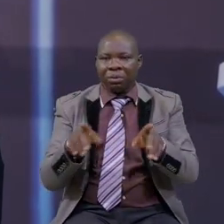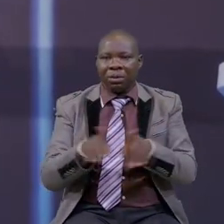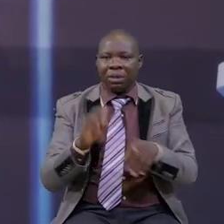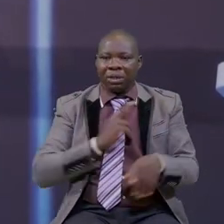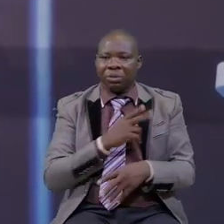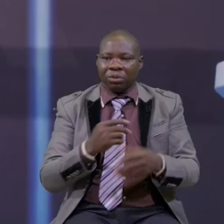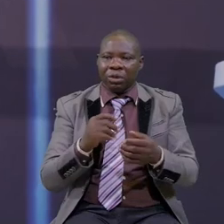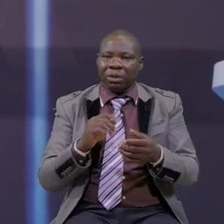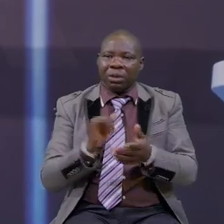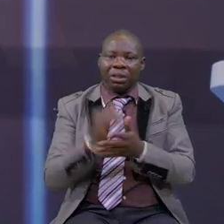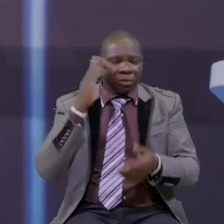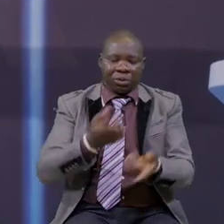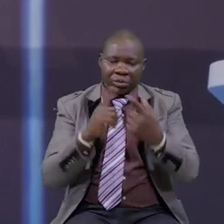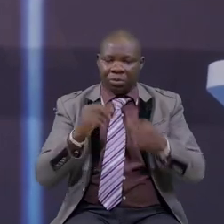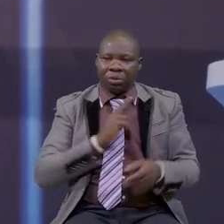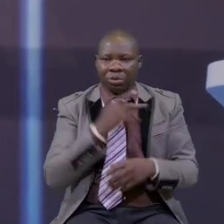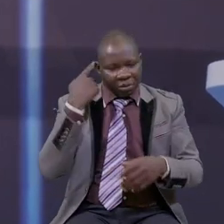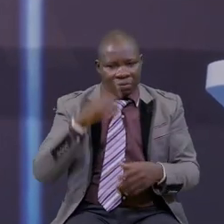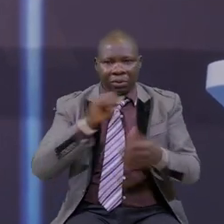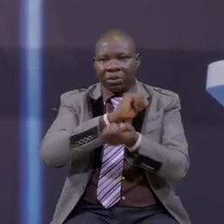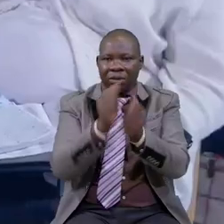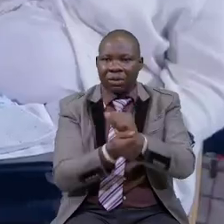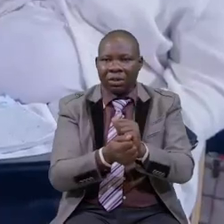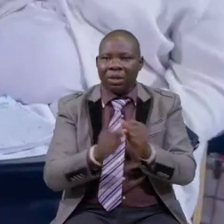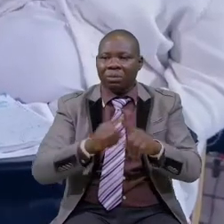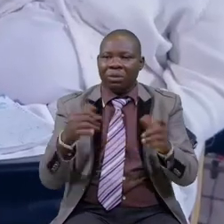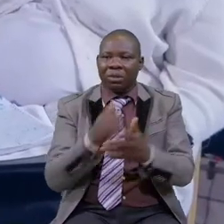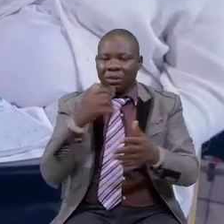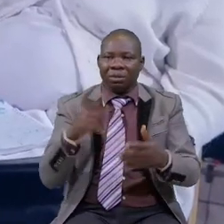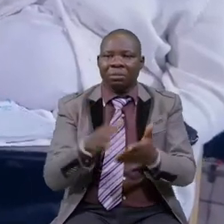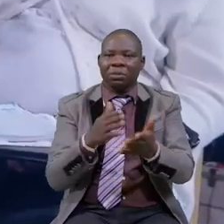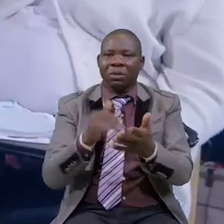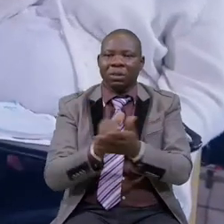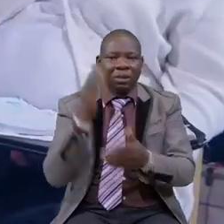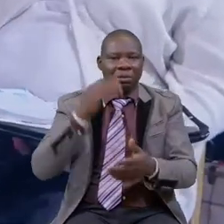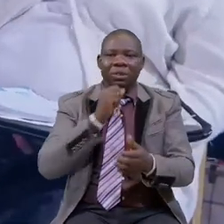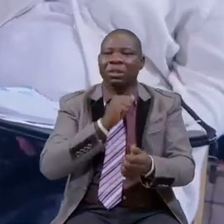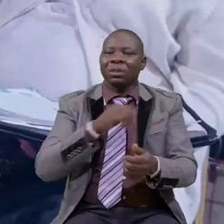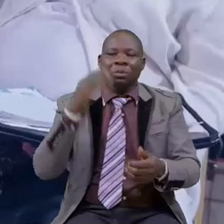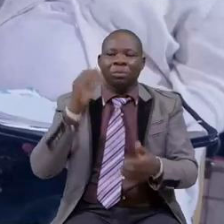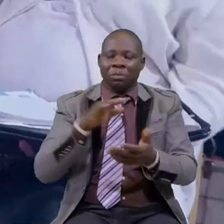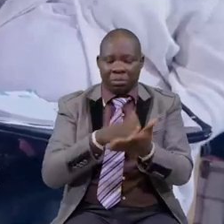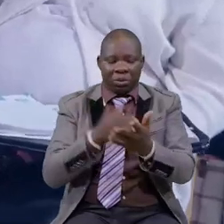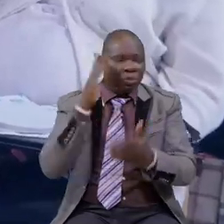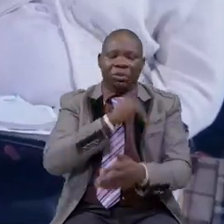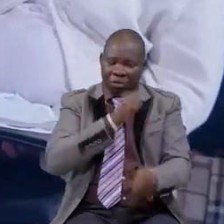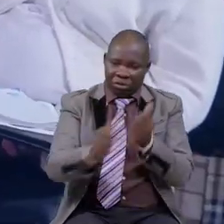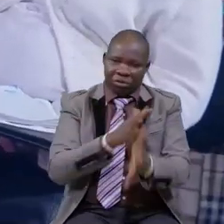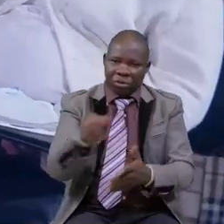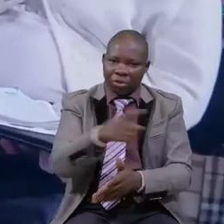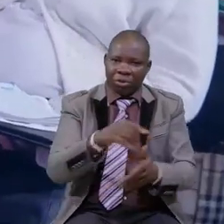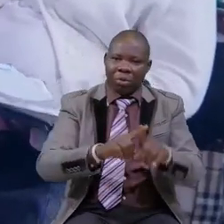changeons. Mais maintenant, c'est la parole qui sera plus forte. Elle va fortifier ta pensée. Elle